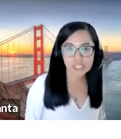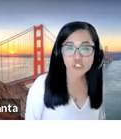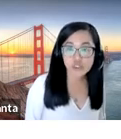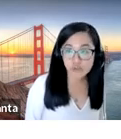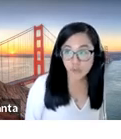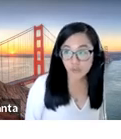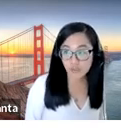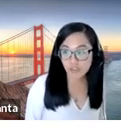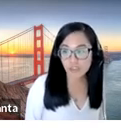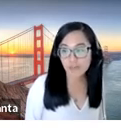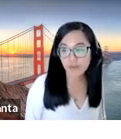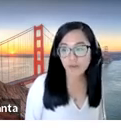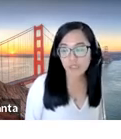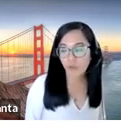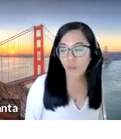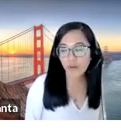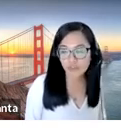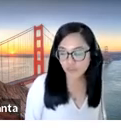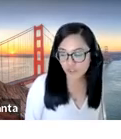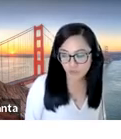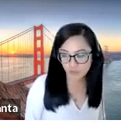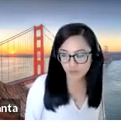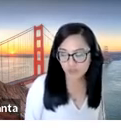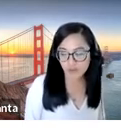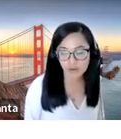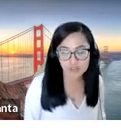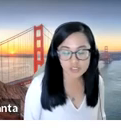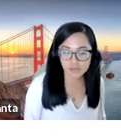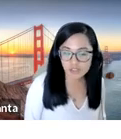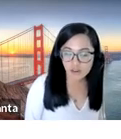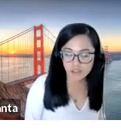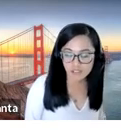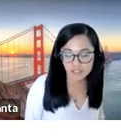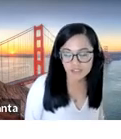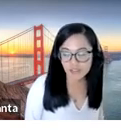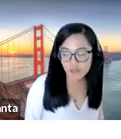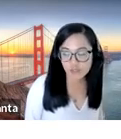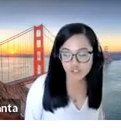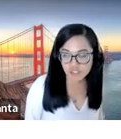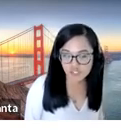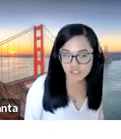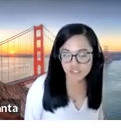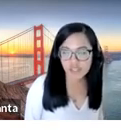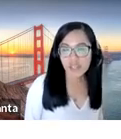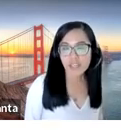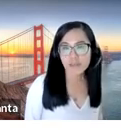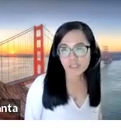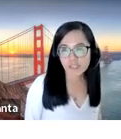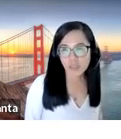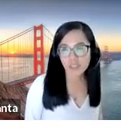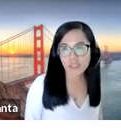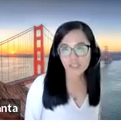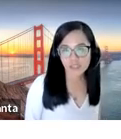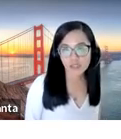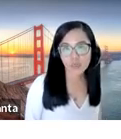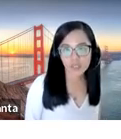search for work learning where to search for work learning on different online search engines. And because